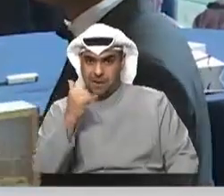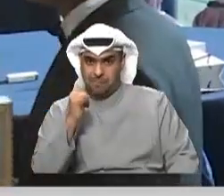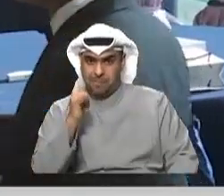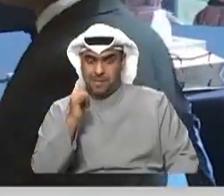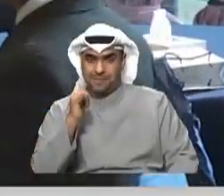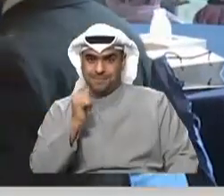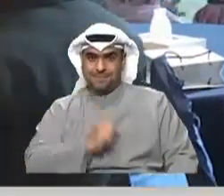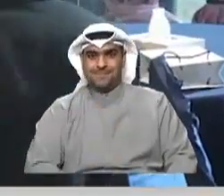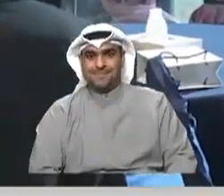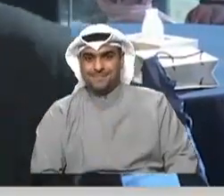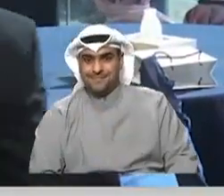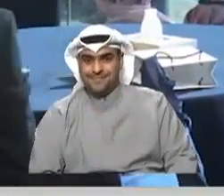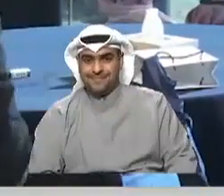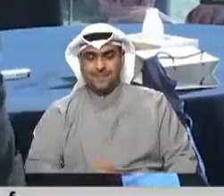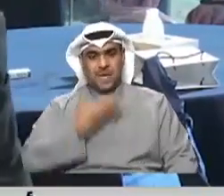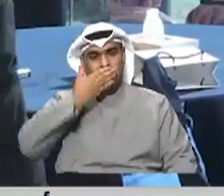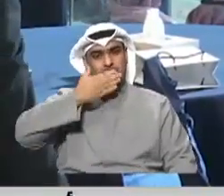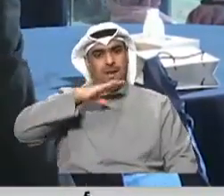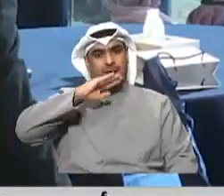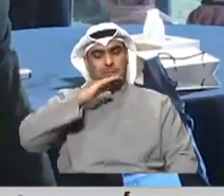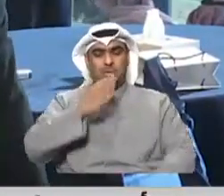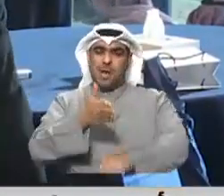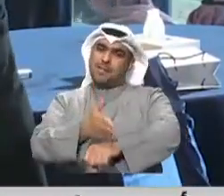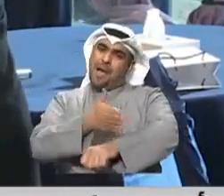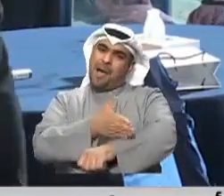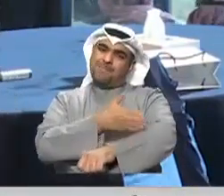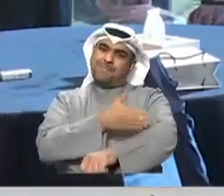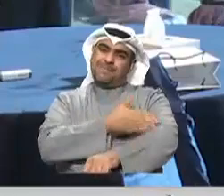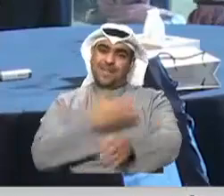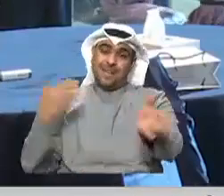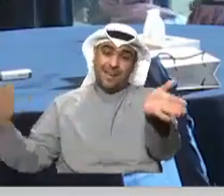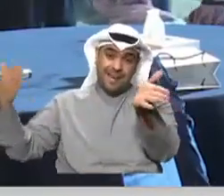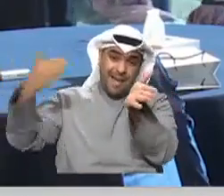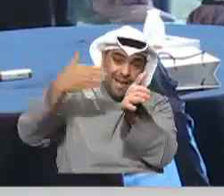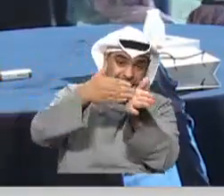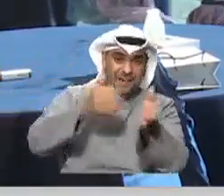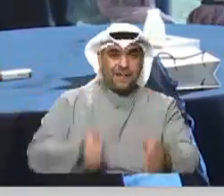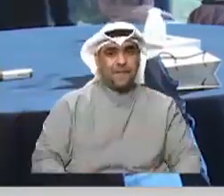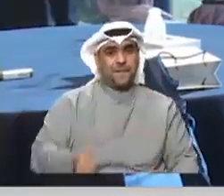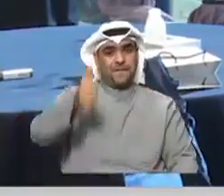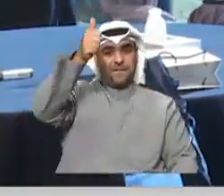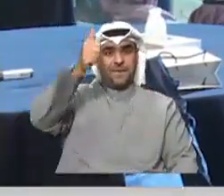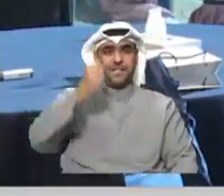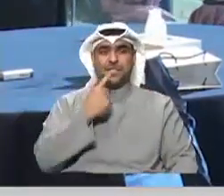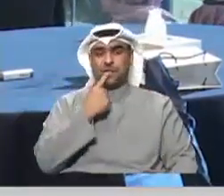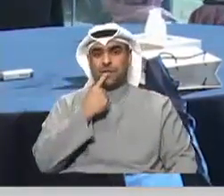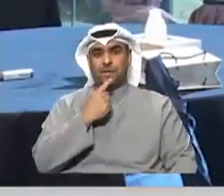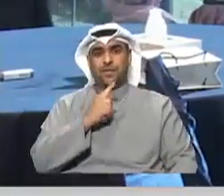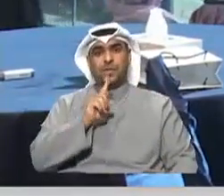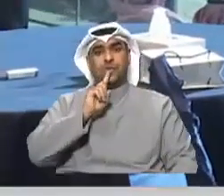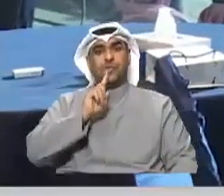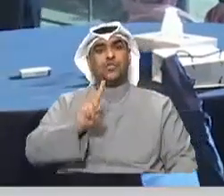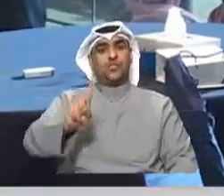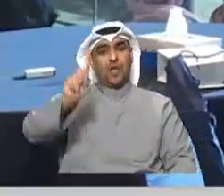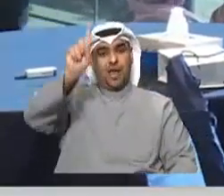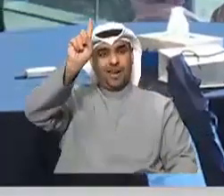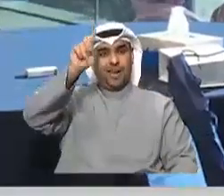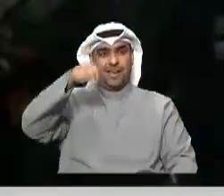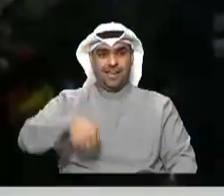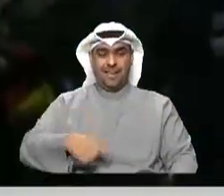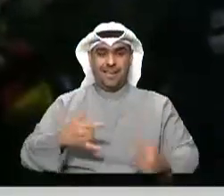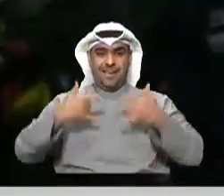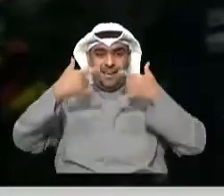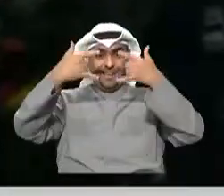تعبنا سوينا اللي علينا وحققنا، وإن شاء الله بإذن الله نقول هذا الشامبيون لنا إن شاء